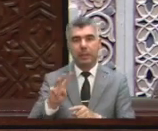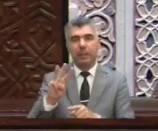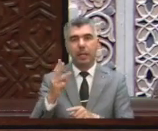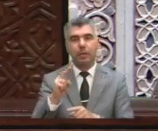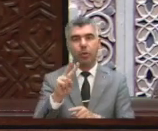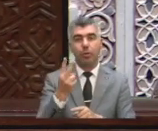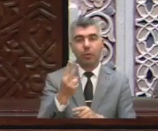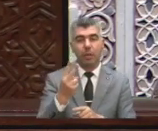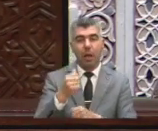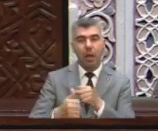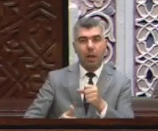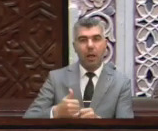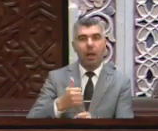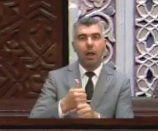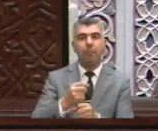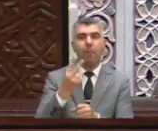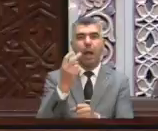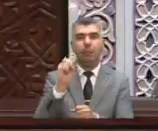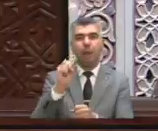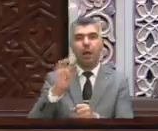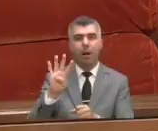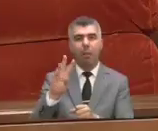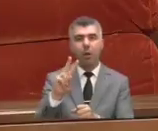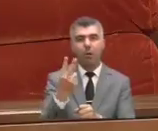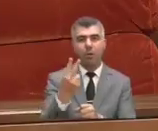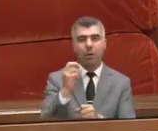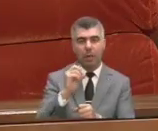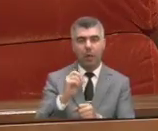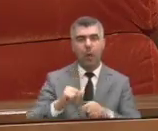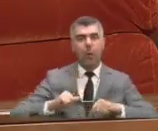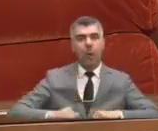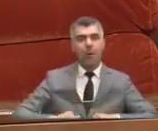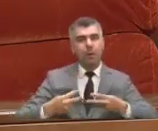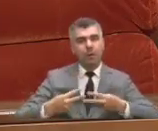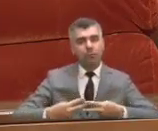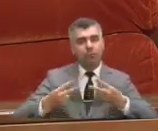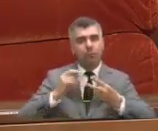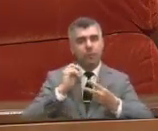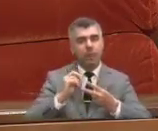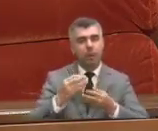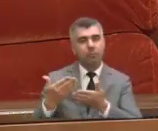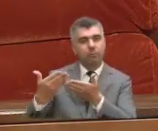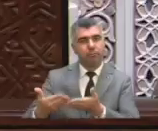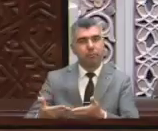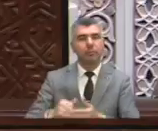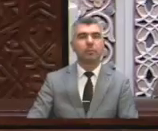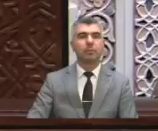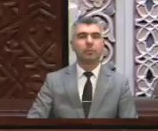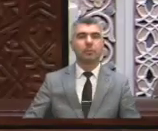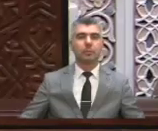للسنه الماليه 2024 الكلمه للسيده الوزيره المحترمه تفضل